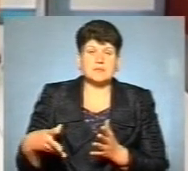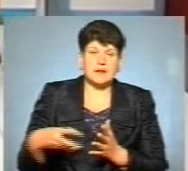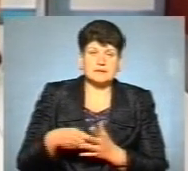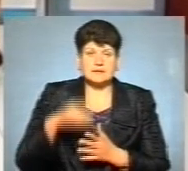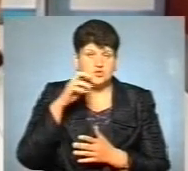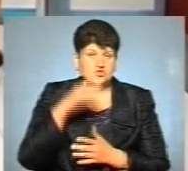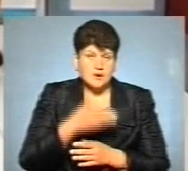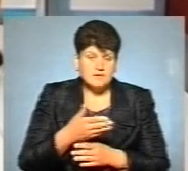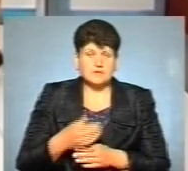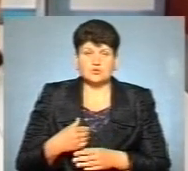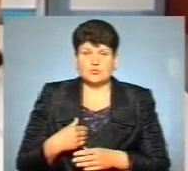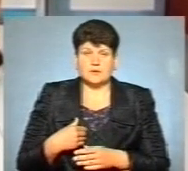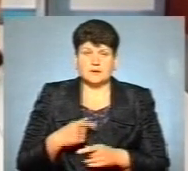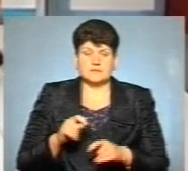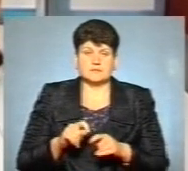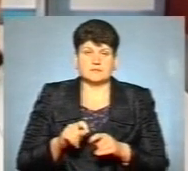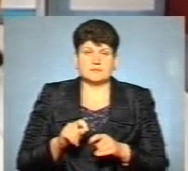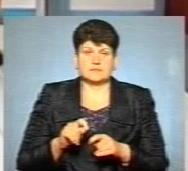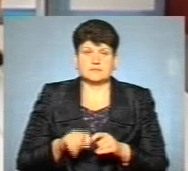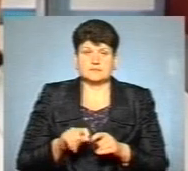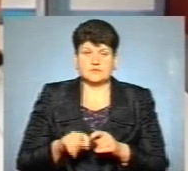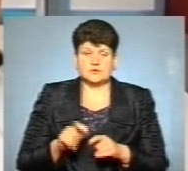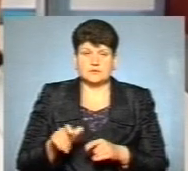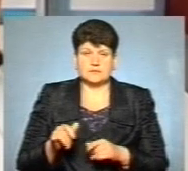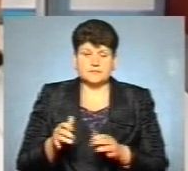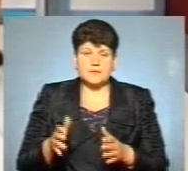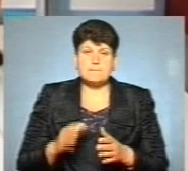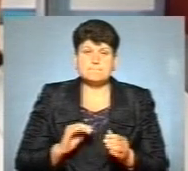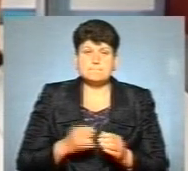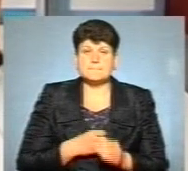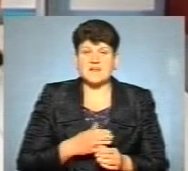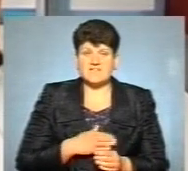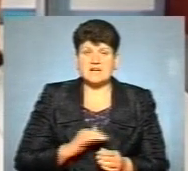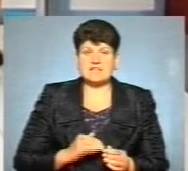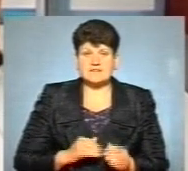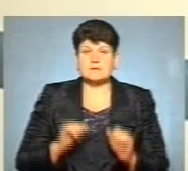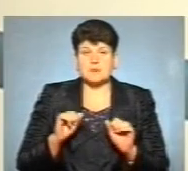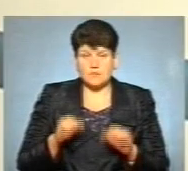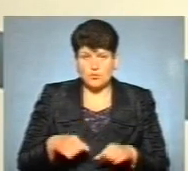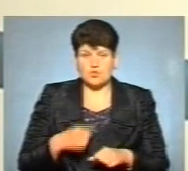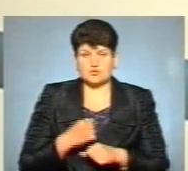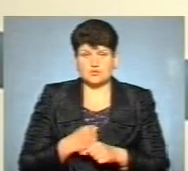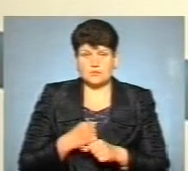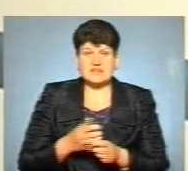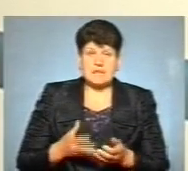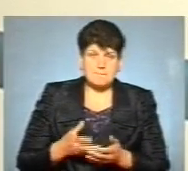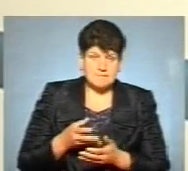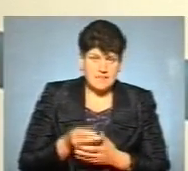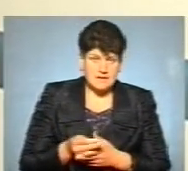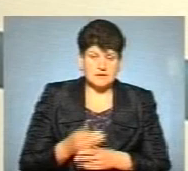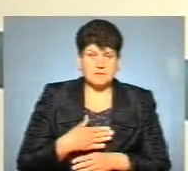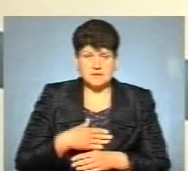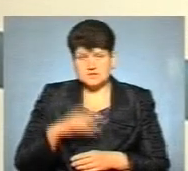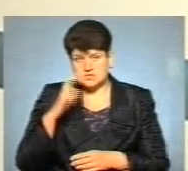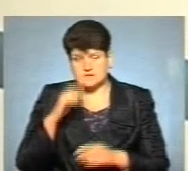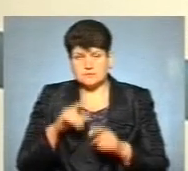людей ми не вправі. Звичайно, приватні фірми можуть це робити платно, а ми, державна установа,